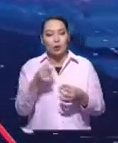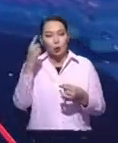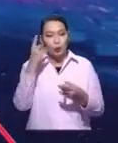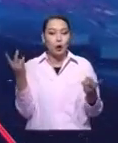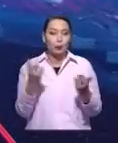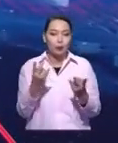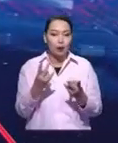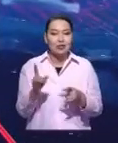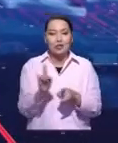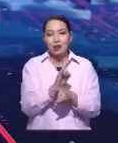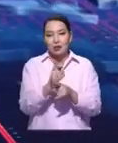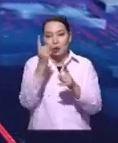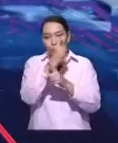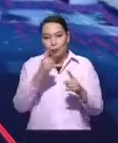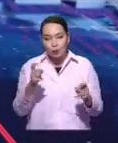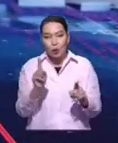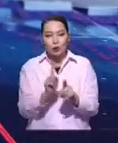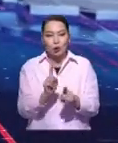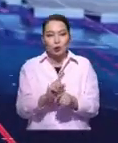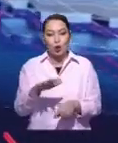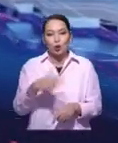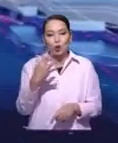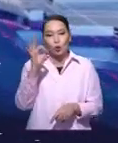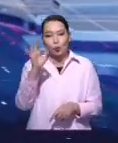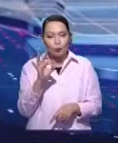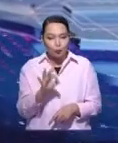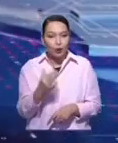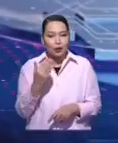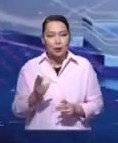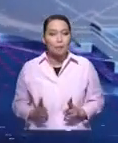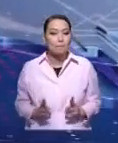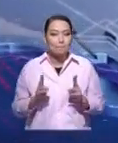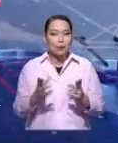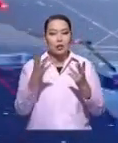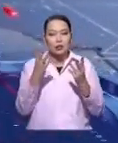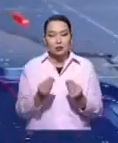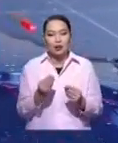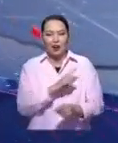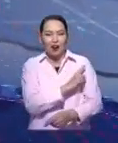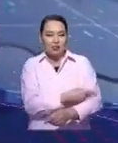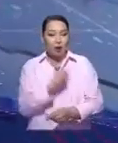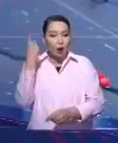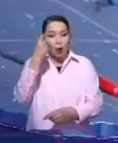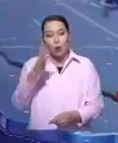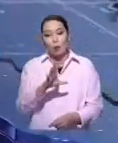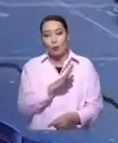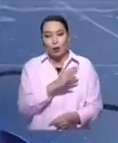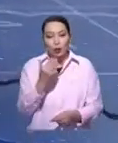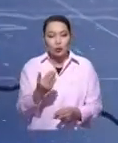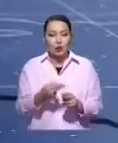Жалған хабарлама таратып, сотталғандардың 55% қылмыс жасаған сәтте қатты мас болған. Фейкке жаны